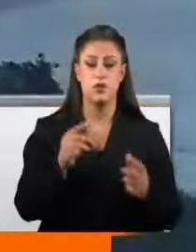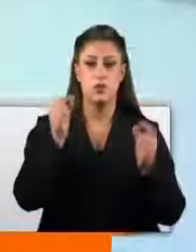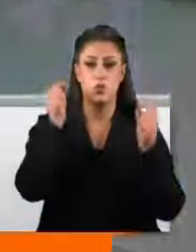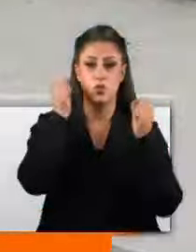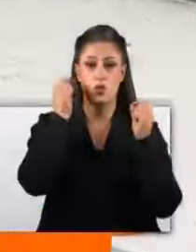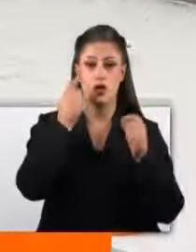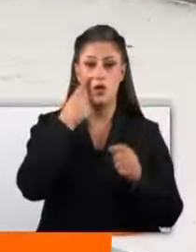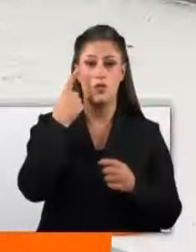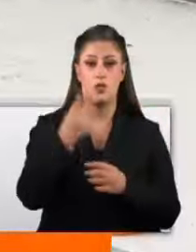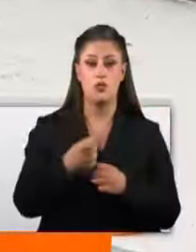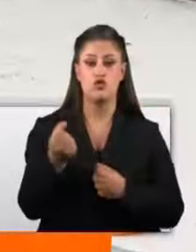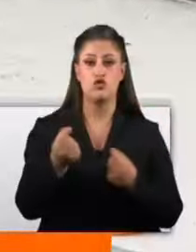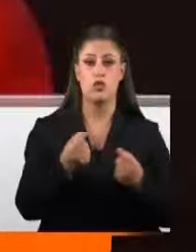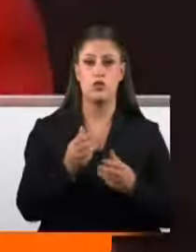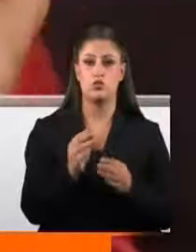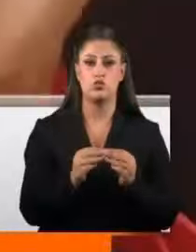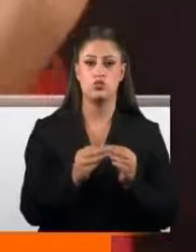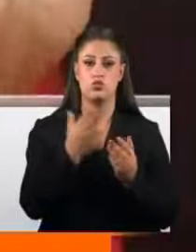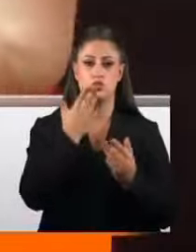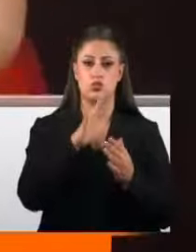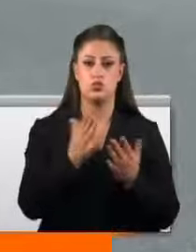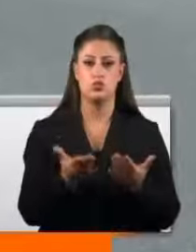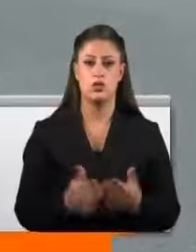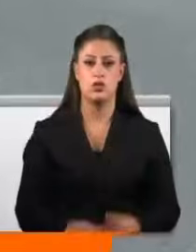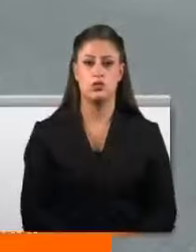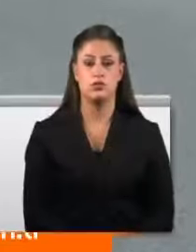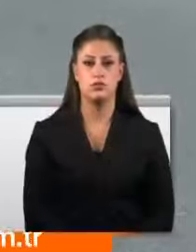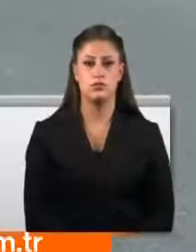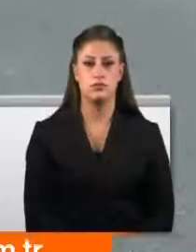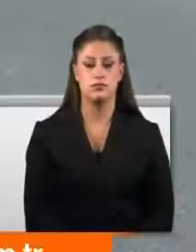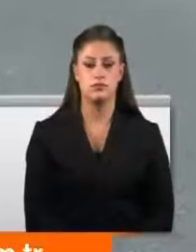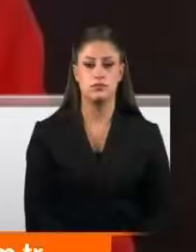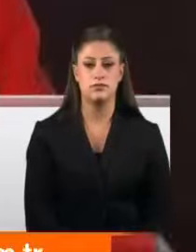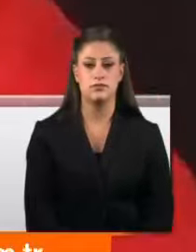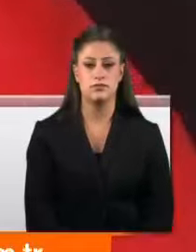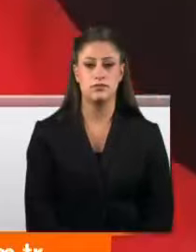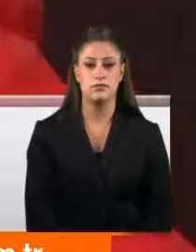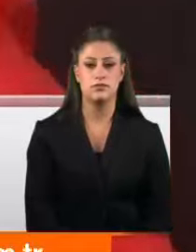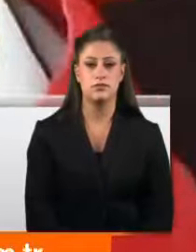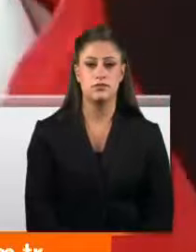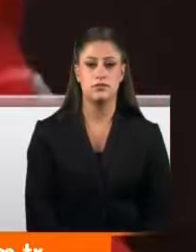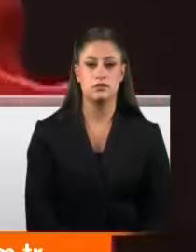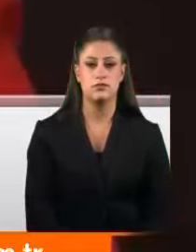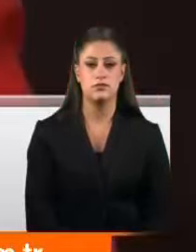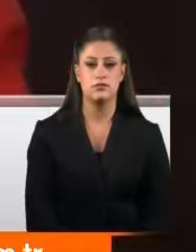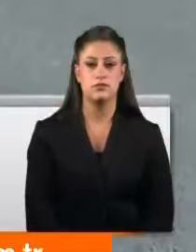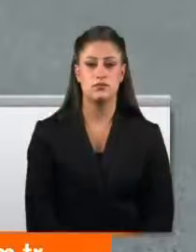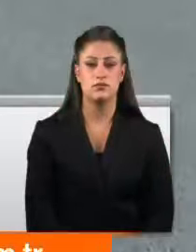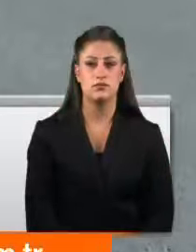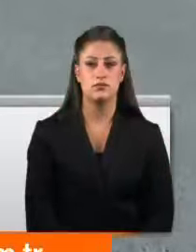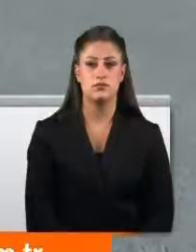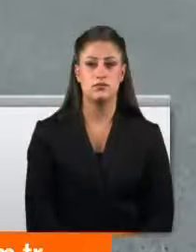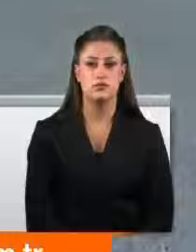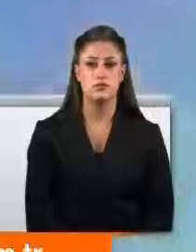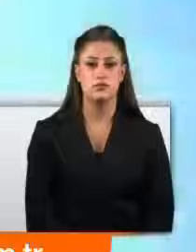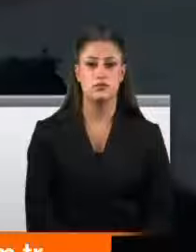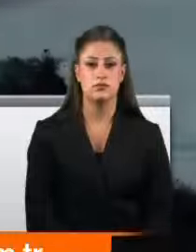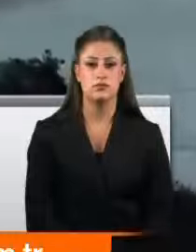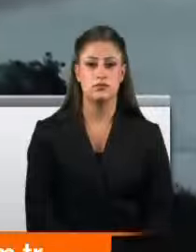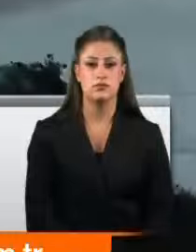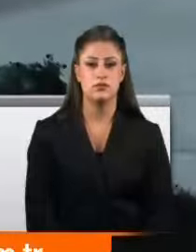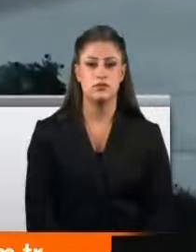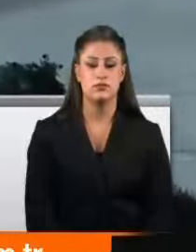haklı. Şoförün hiçbir suçu yok bence. Ya ne yapıyorsun? Ezeceksin, görmüyor musun? Duymuyor musun, görmüyor musun beni? Üzerime sürüyorsun.